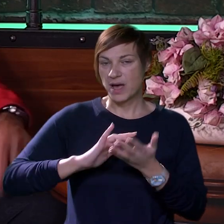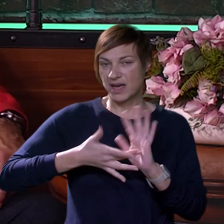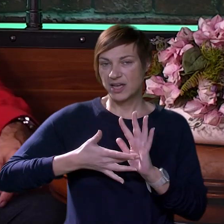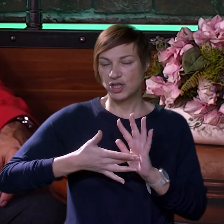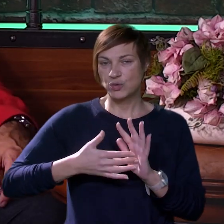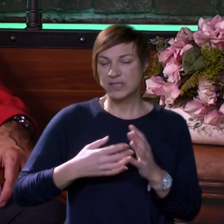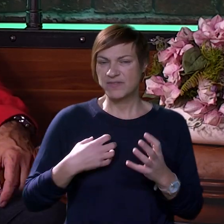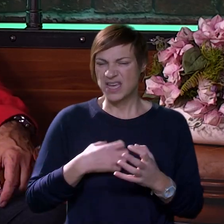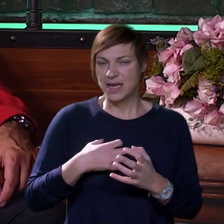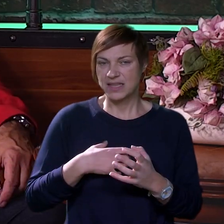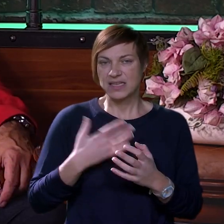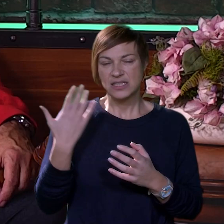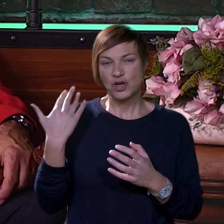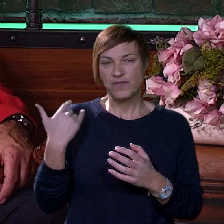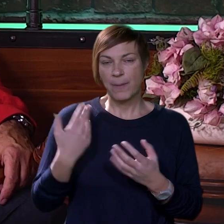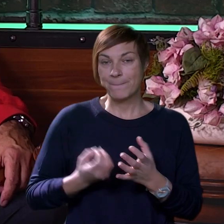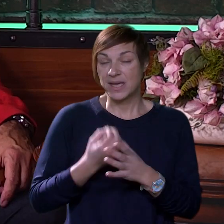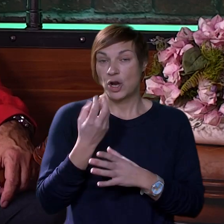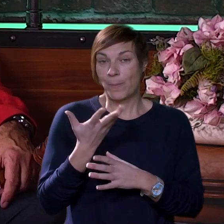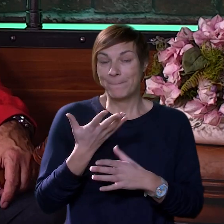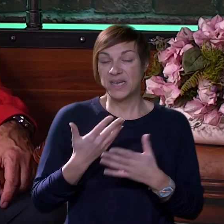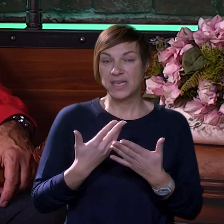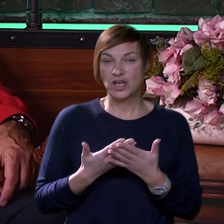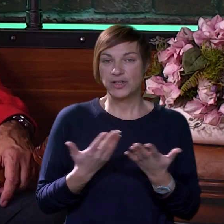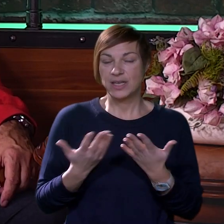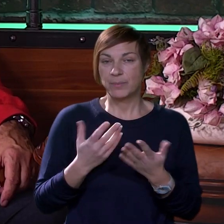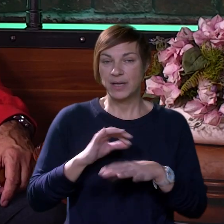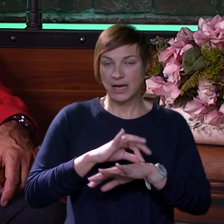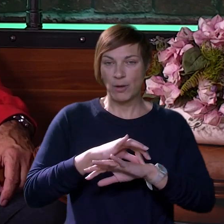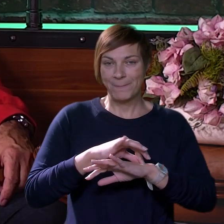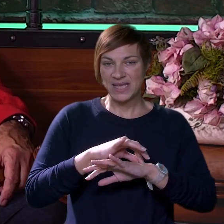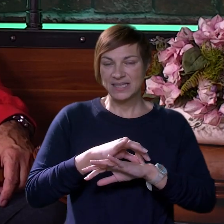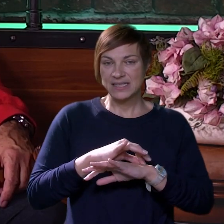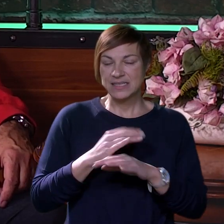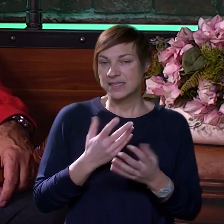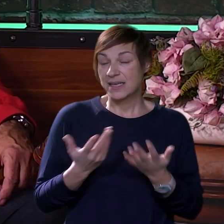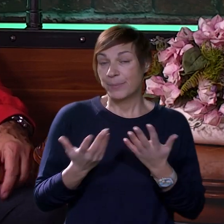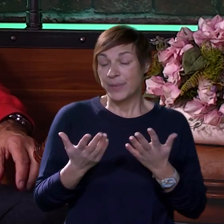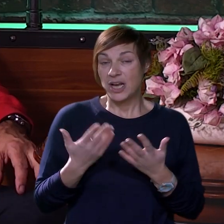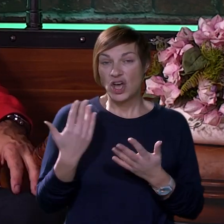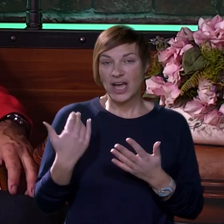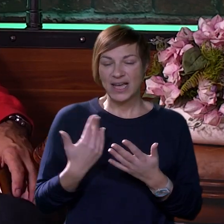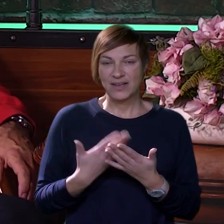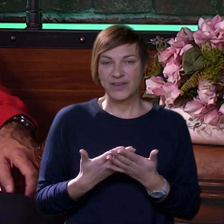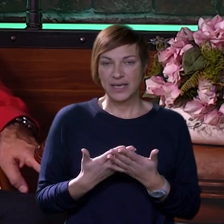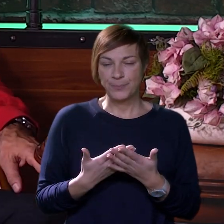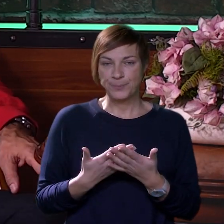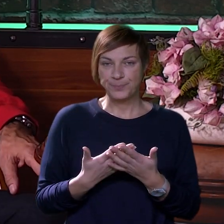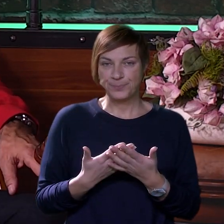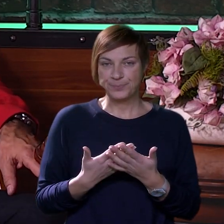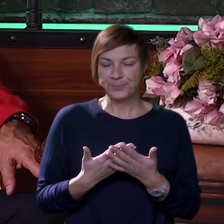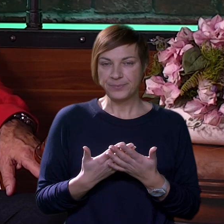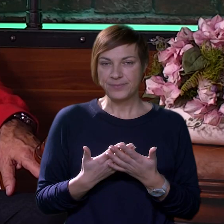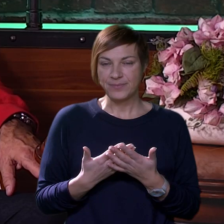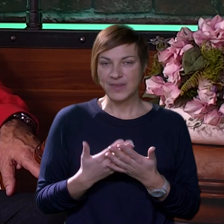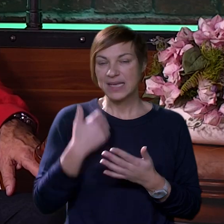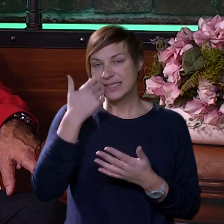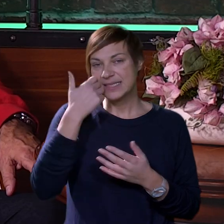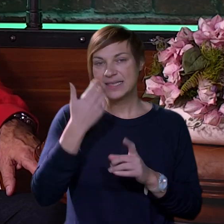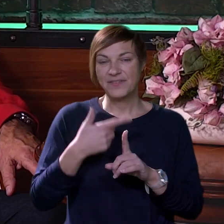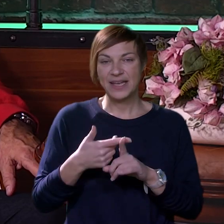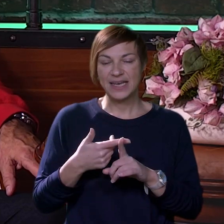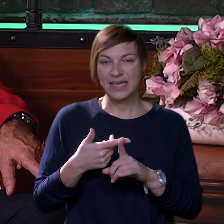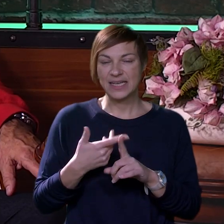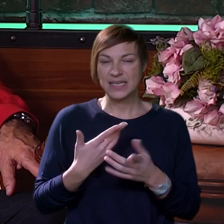svih tih katastrofa, bilo to prirodnih, bilo medicinskih, bilo kakvih. Tako da je